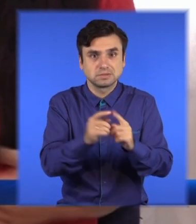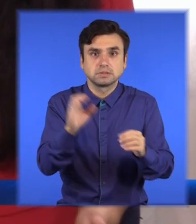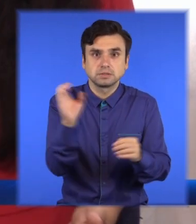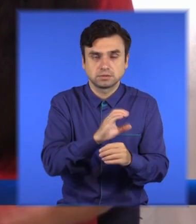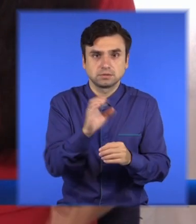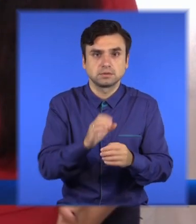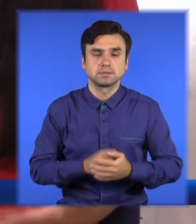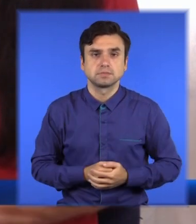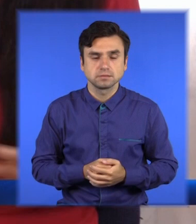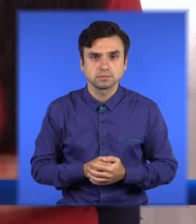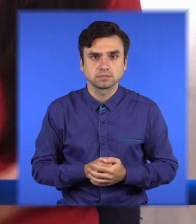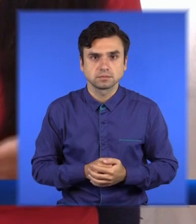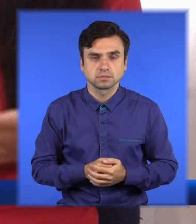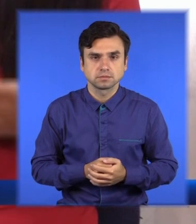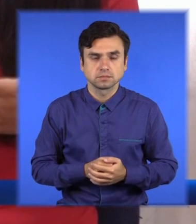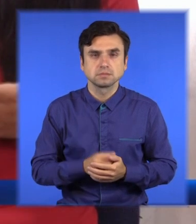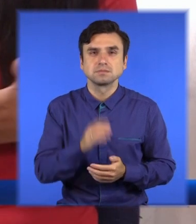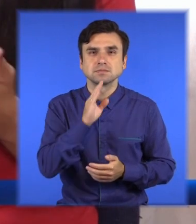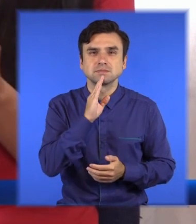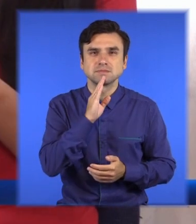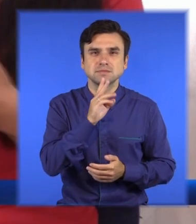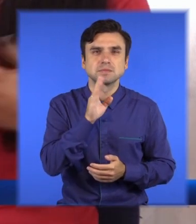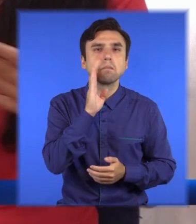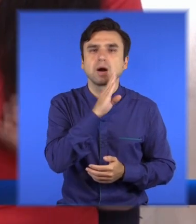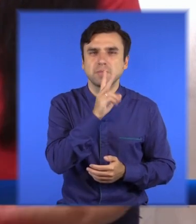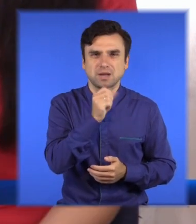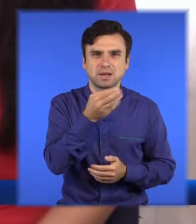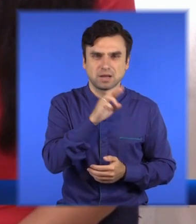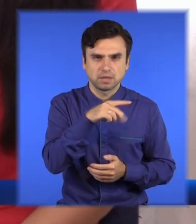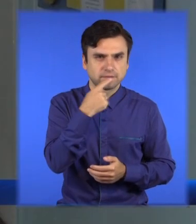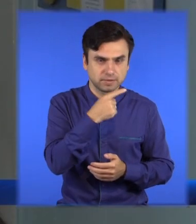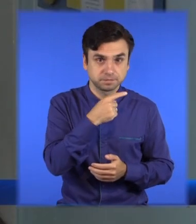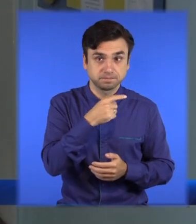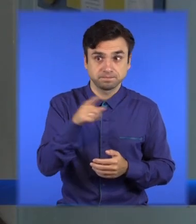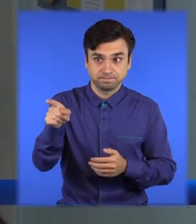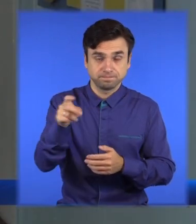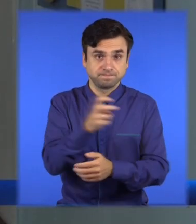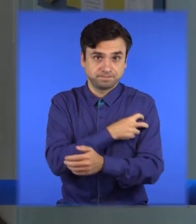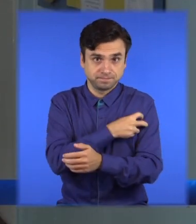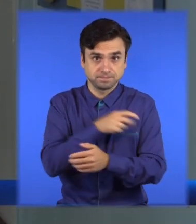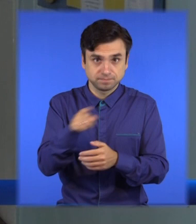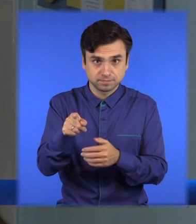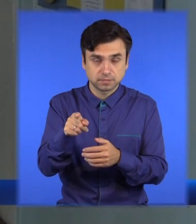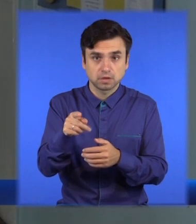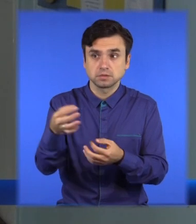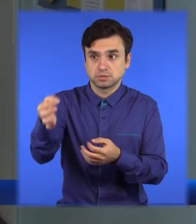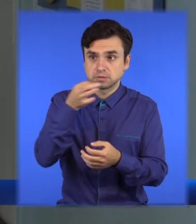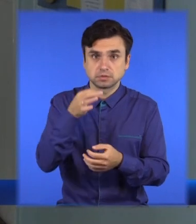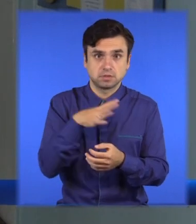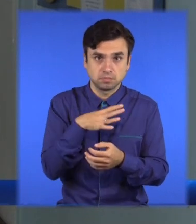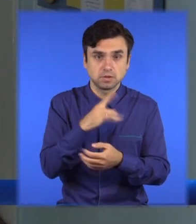начались судороги. Я открываю пеленку, смотрю, а у малыша посинели ножки, вот как мраморной сеткой стали. Катерина пам'ятає,